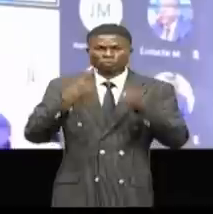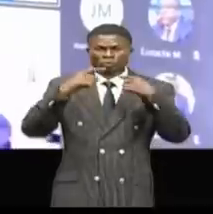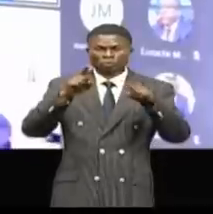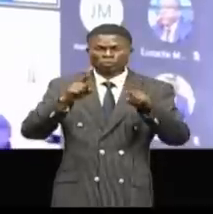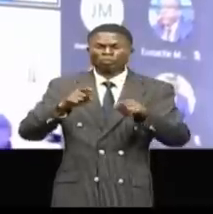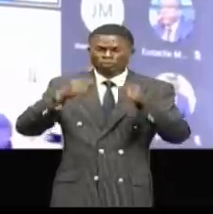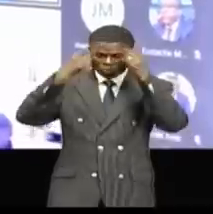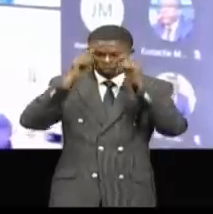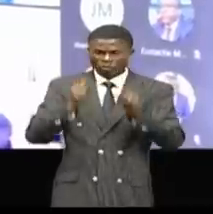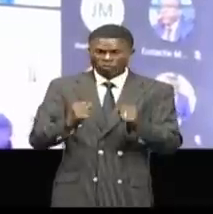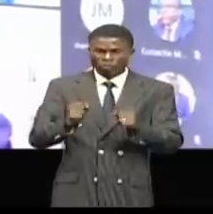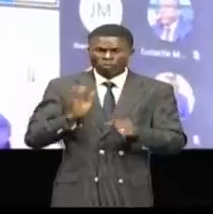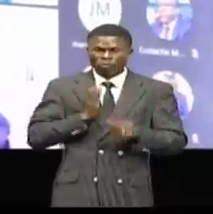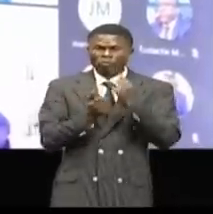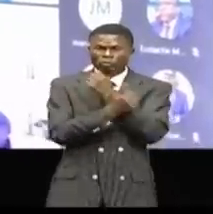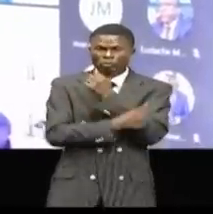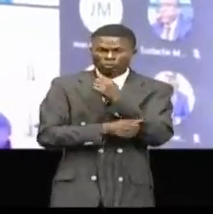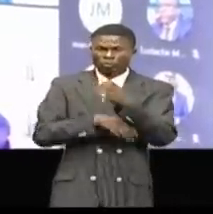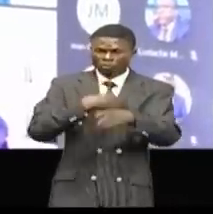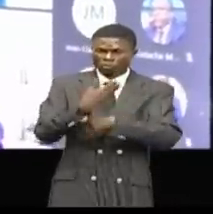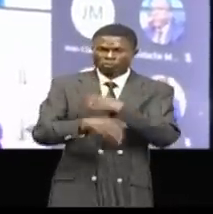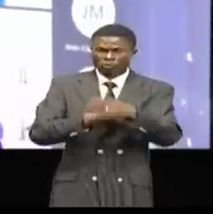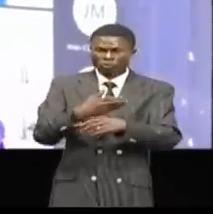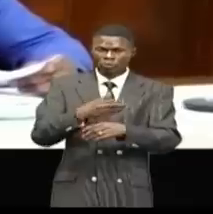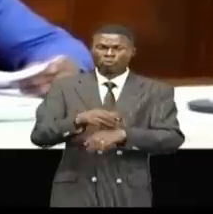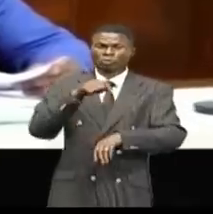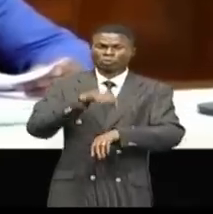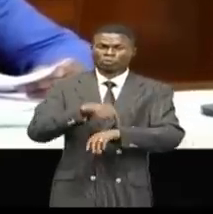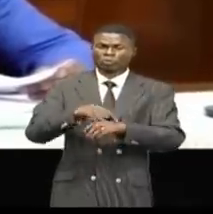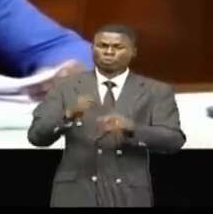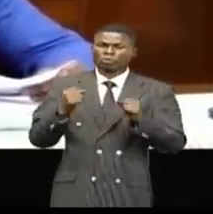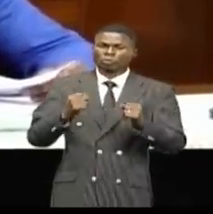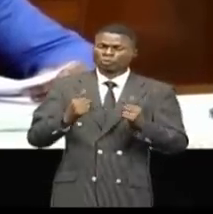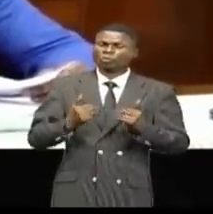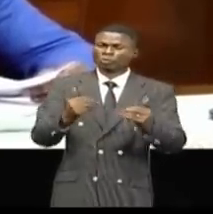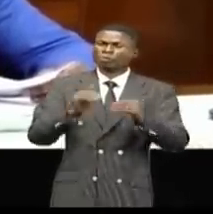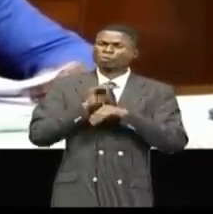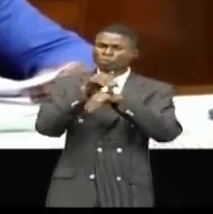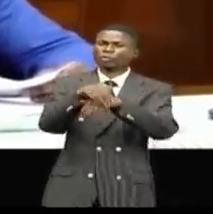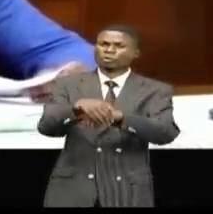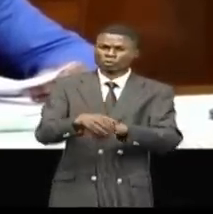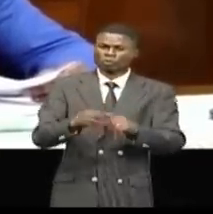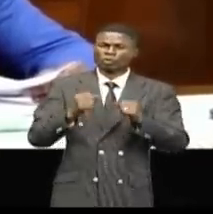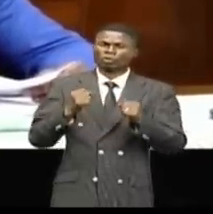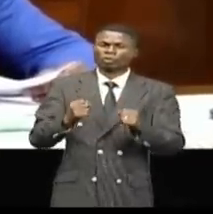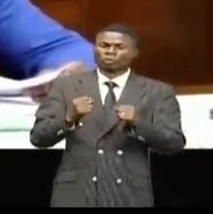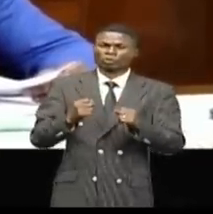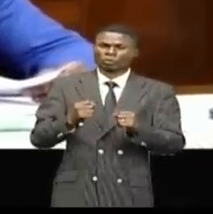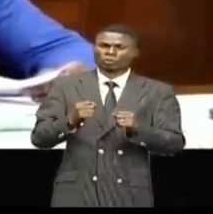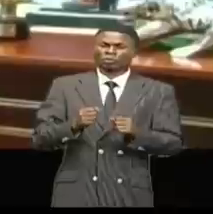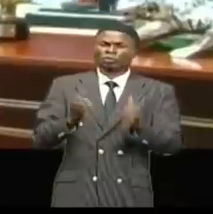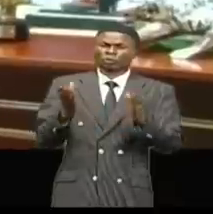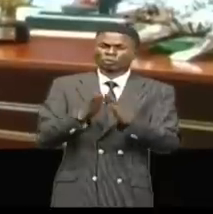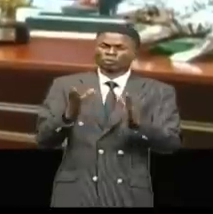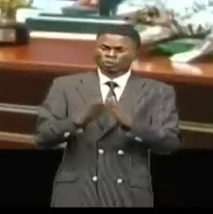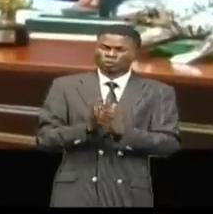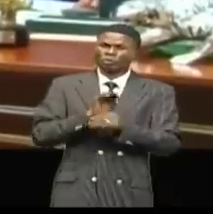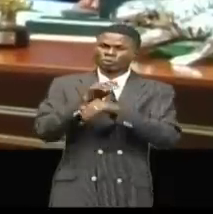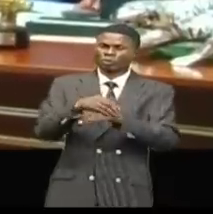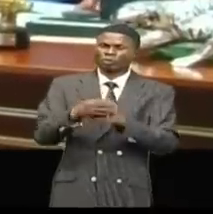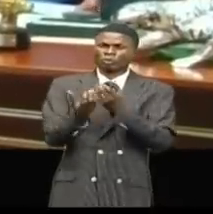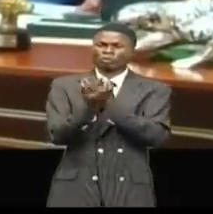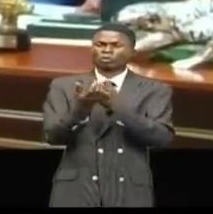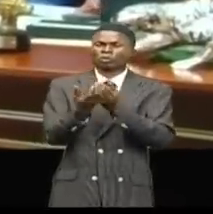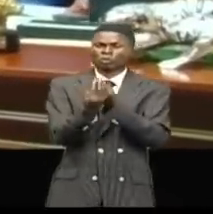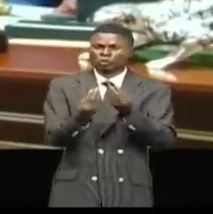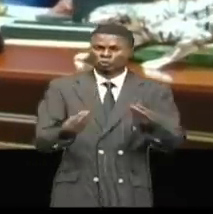pays assume pleinement sa mandature et qu'il contribue efficacement par son implication à relever les défis